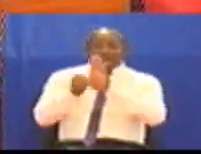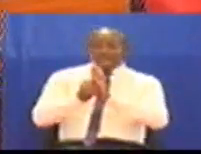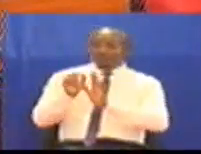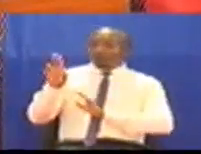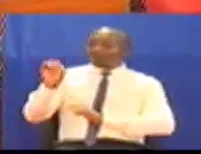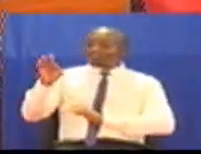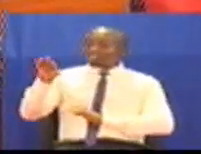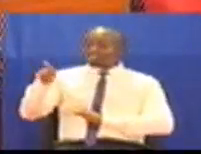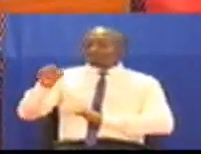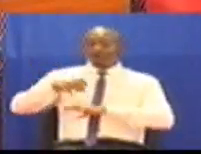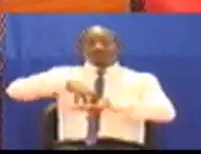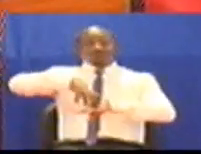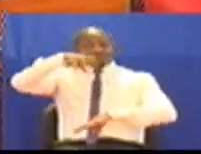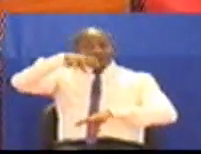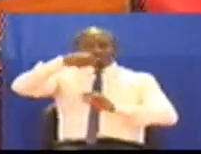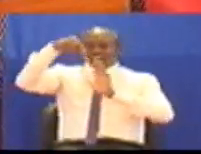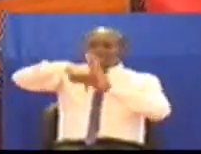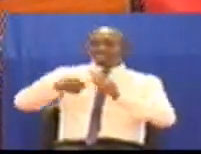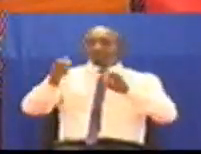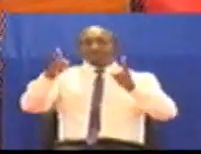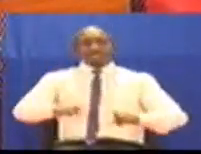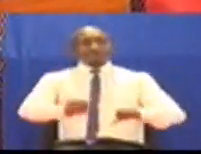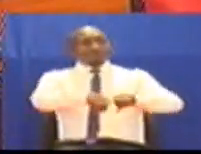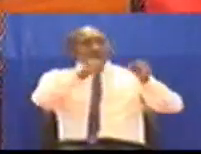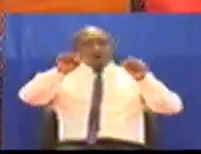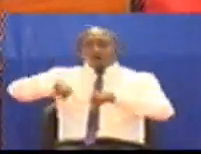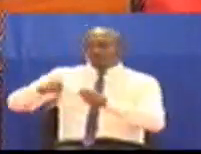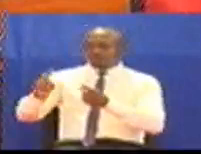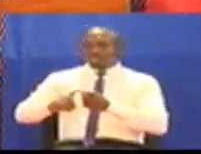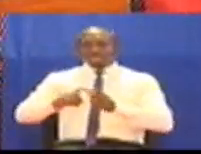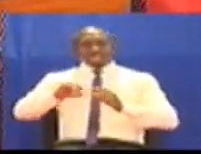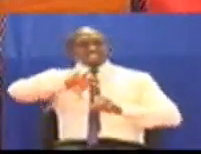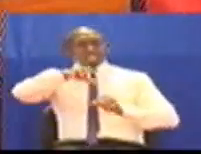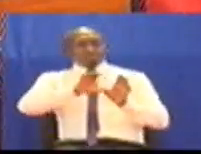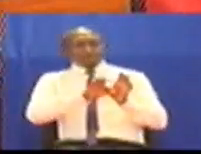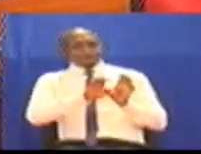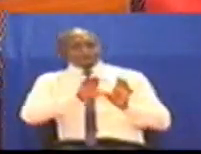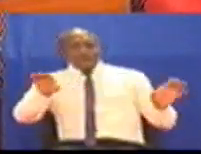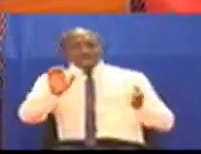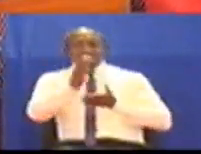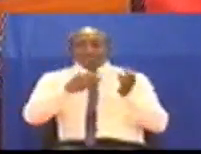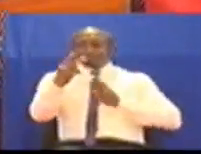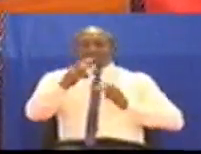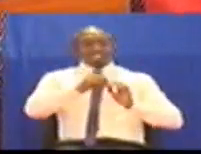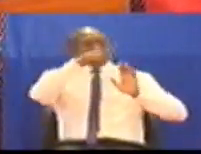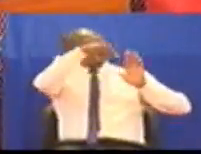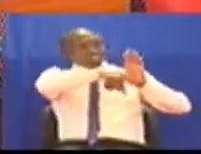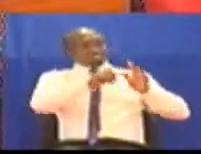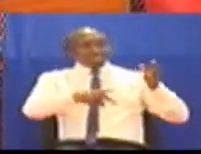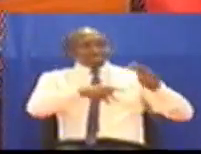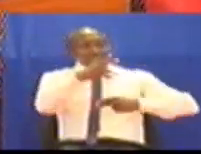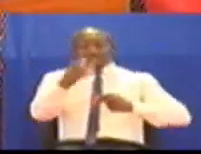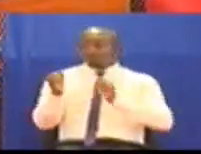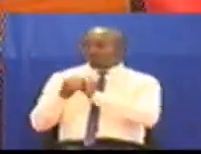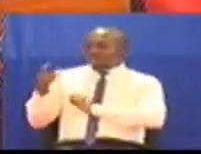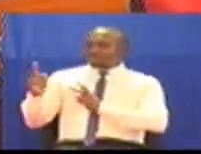aliligawa automatically lile jimbo aliligawa katika sehemu mbili. Upande wa chini kuziwani kuna kata 14 na upande